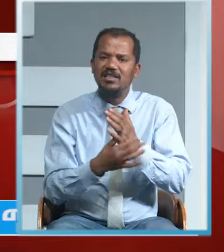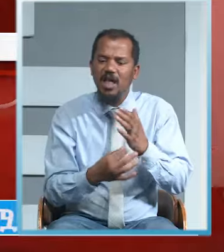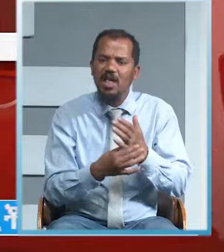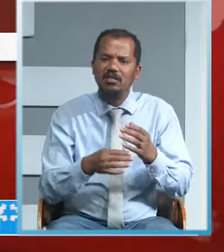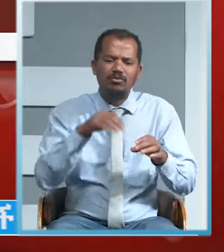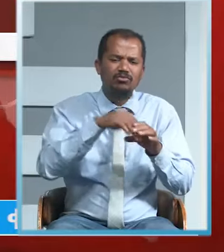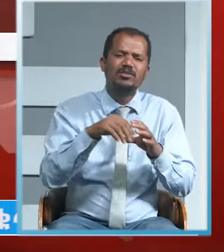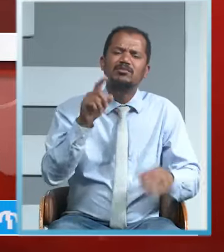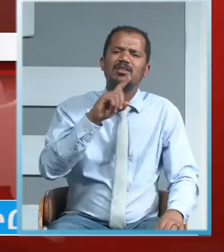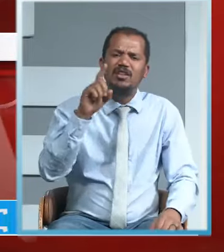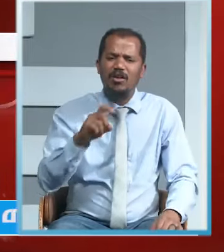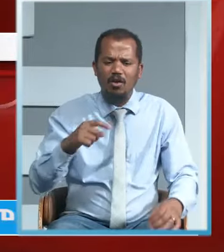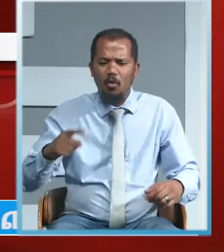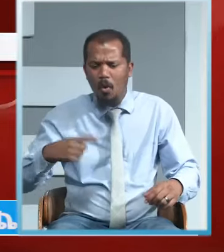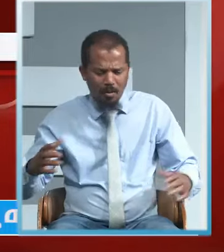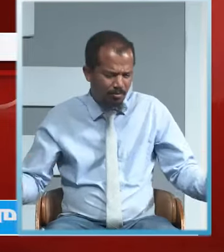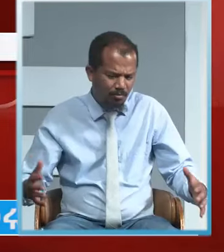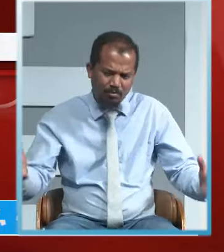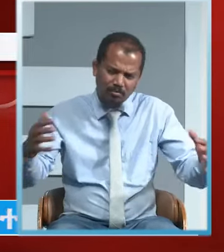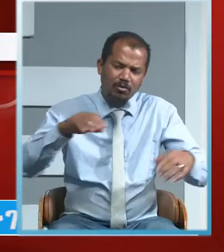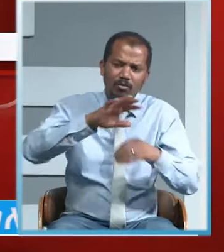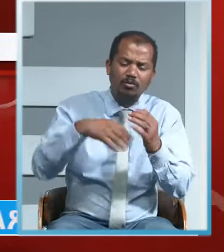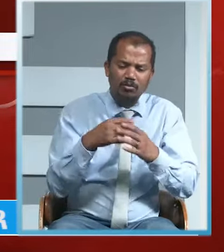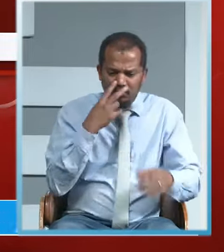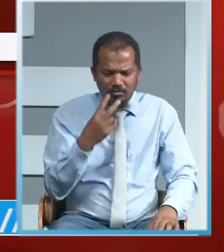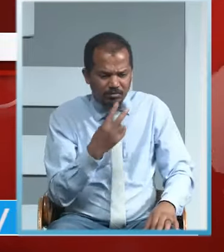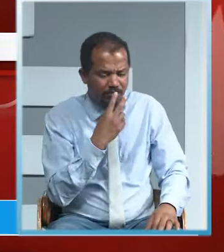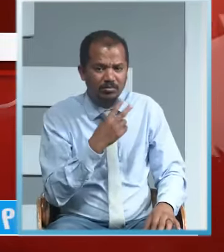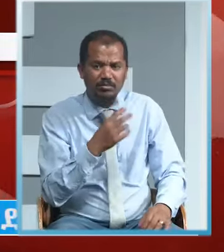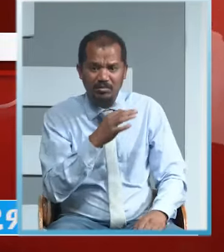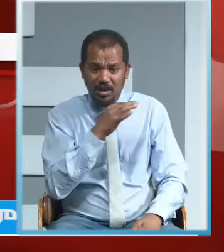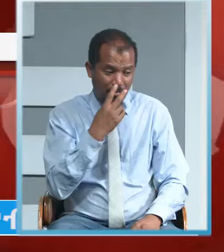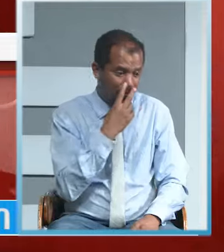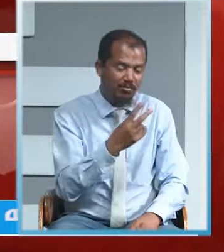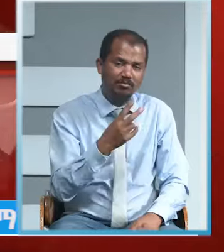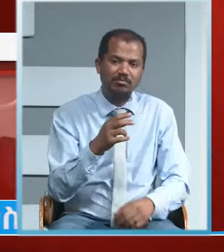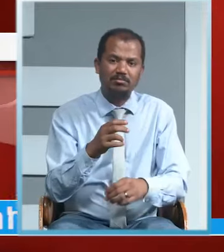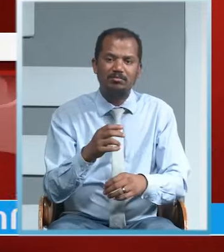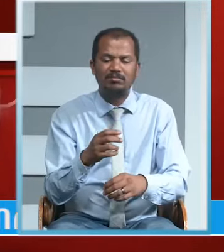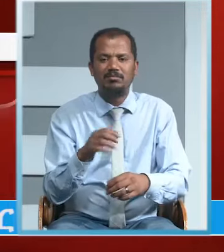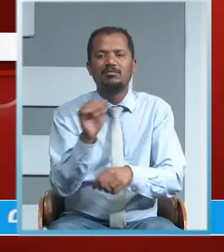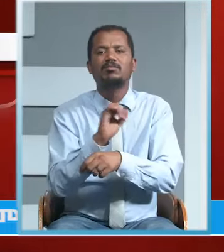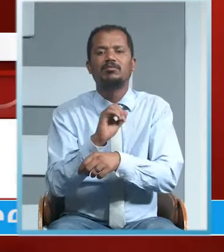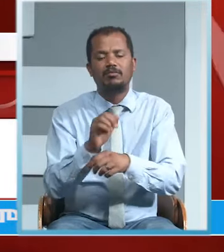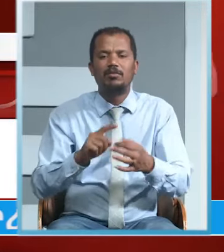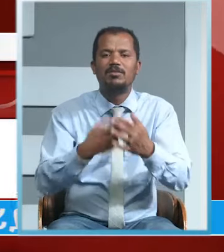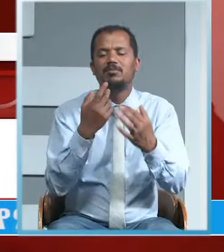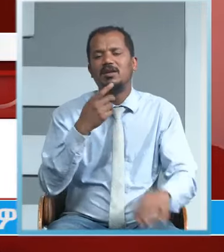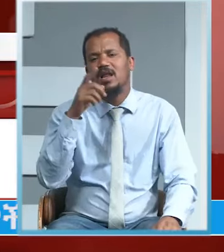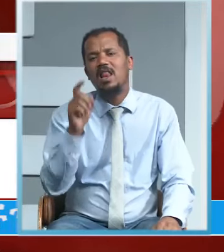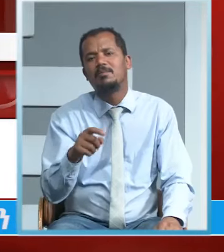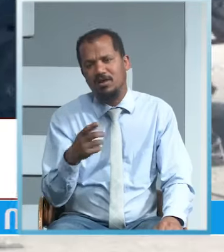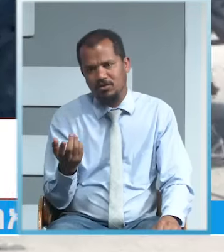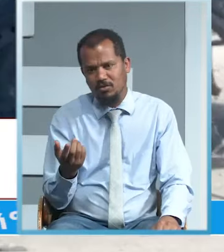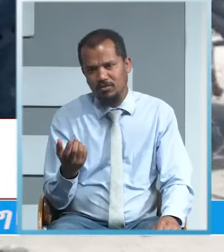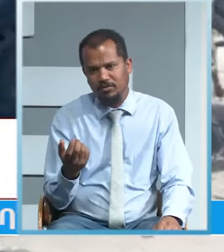ያሉ ነገሮችን፣ ጎማዎችን፣ አጠቃላይ ያለውን ነገር በደንብ ቼክ አድርጎ ነው መኪና ማሽከርከር ያለባቸው የሚል ነገር